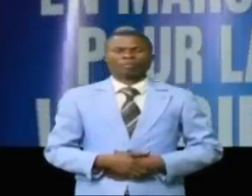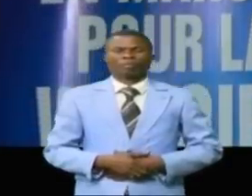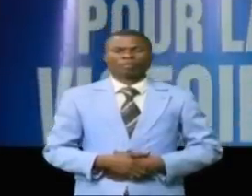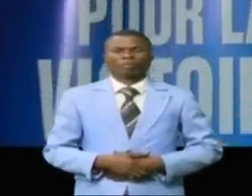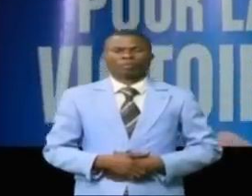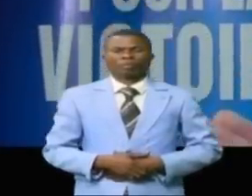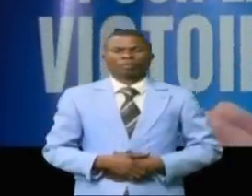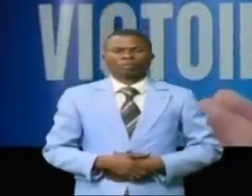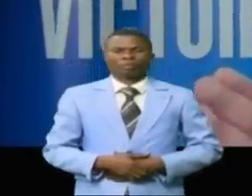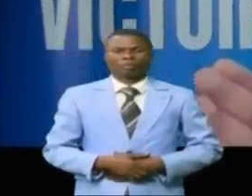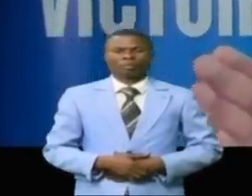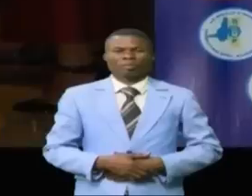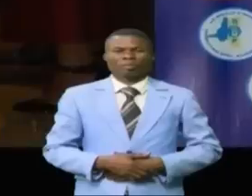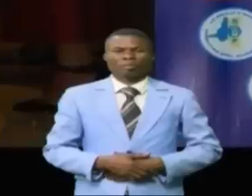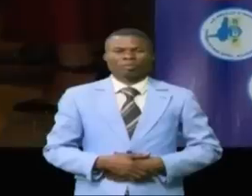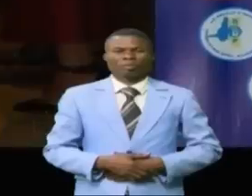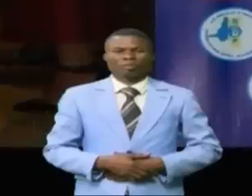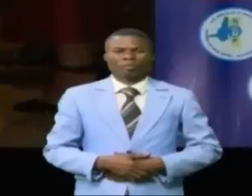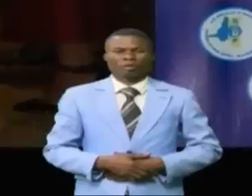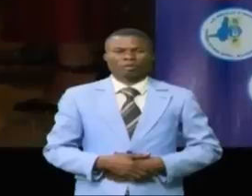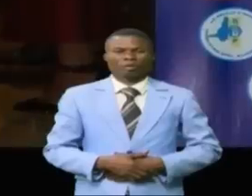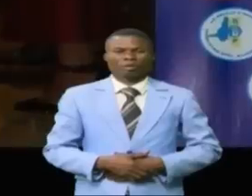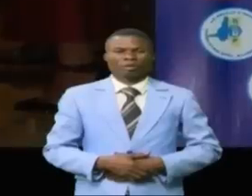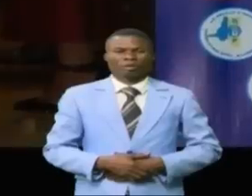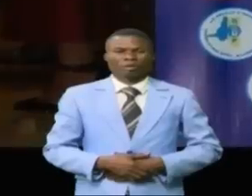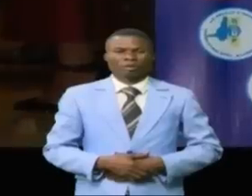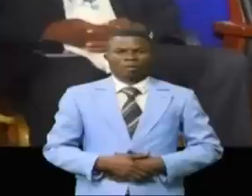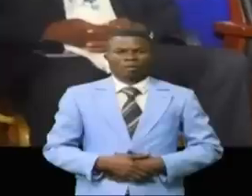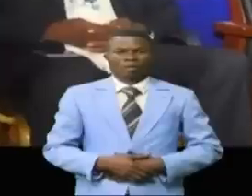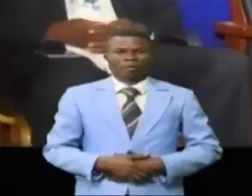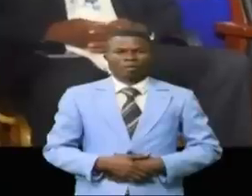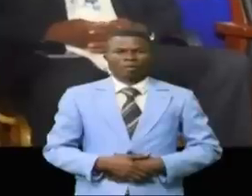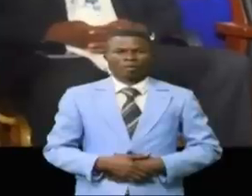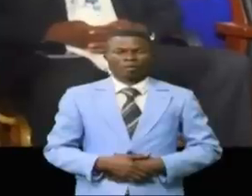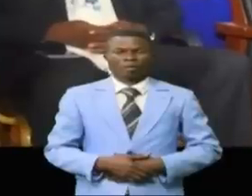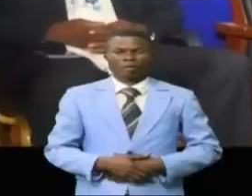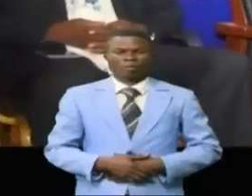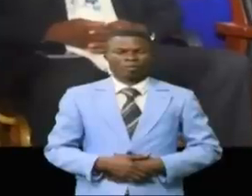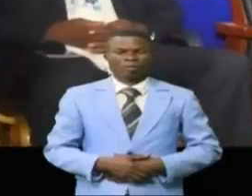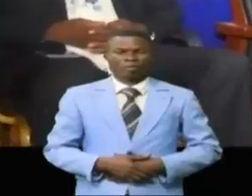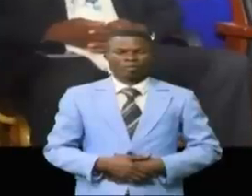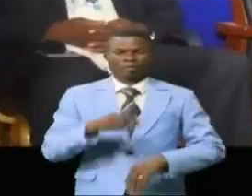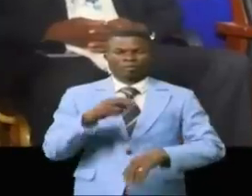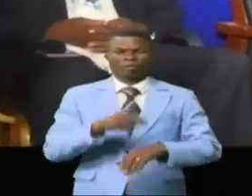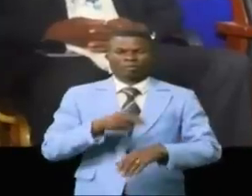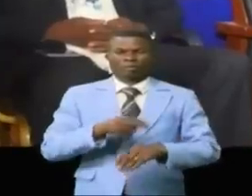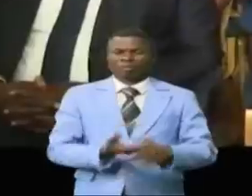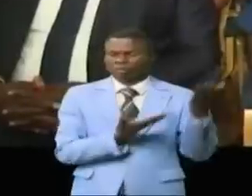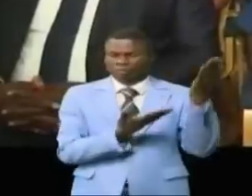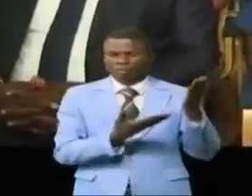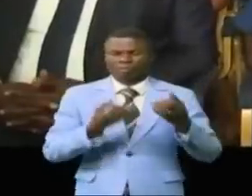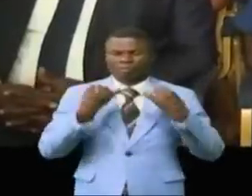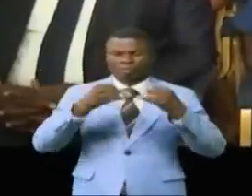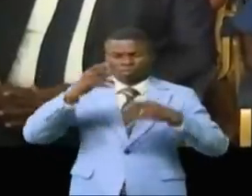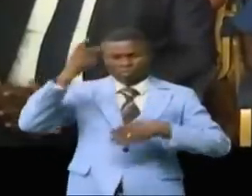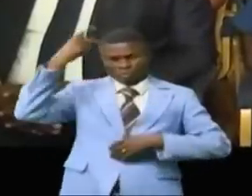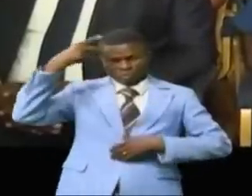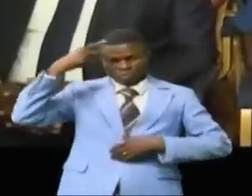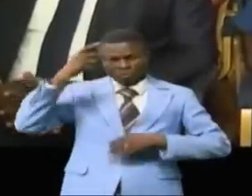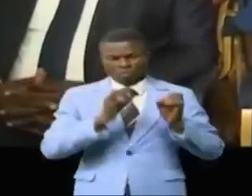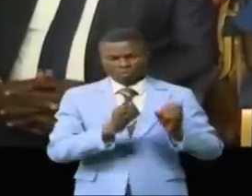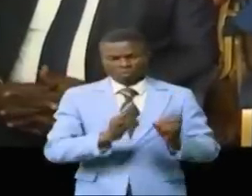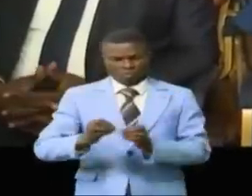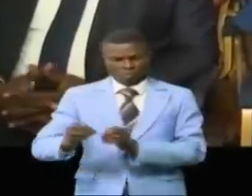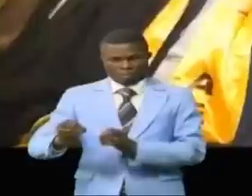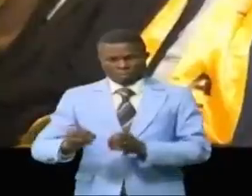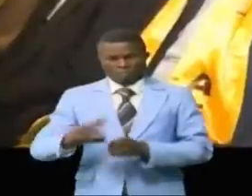Dans environ 60 jours, les élections générales auront lieu en RDC. L'heure est propice pour les formations politiques de s'organiser